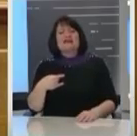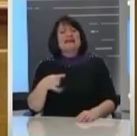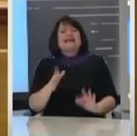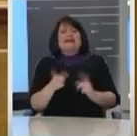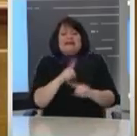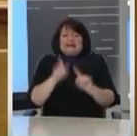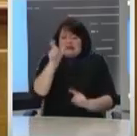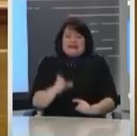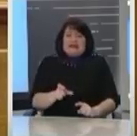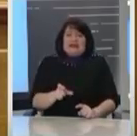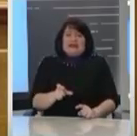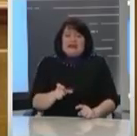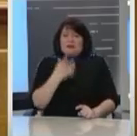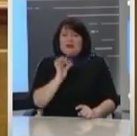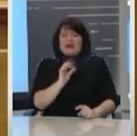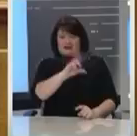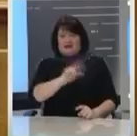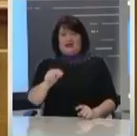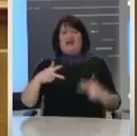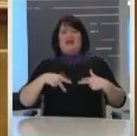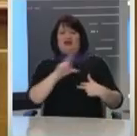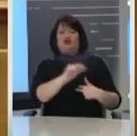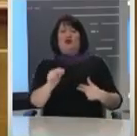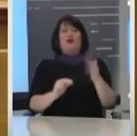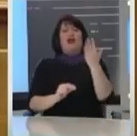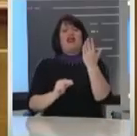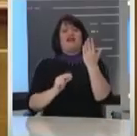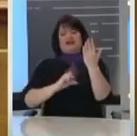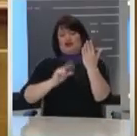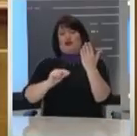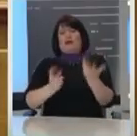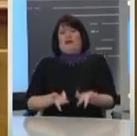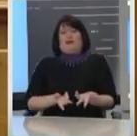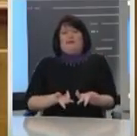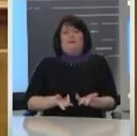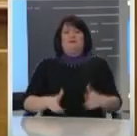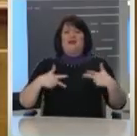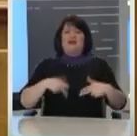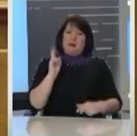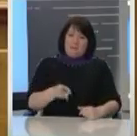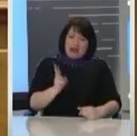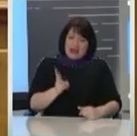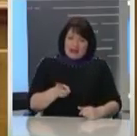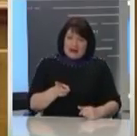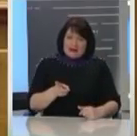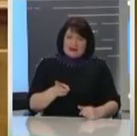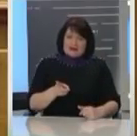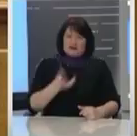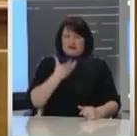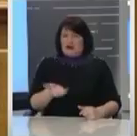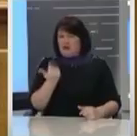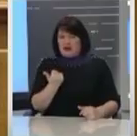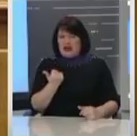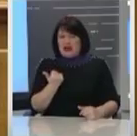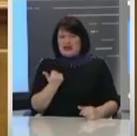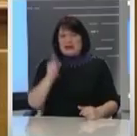άλλο από τον καθρέφτη αυτής της κυβέρνησης. Μιας κυβέρνησης επικίνδυνης, ασόβαρης